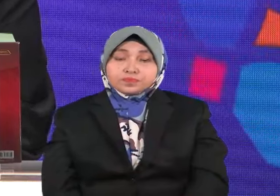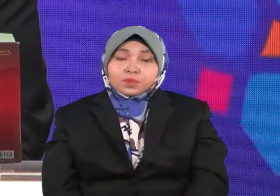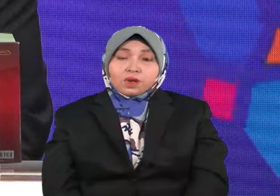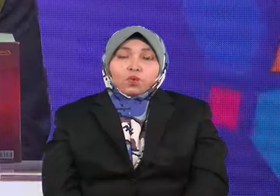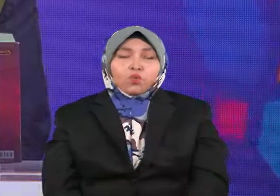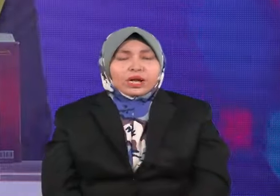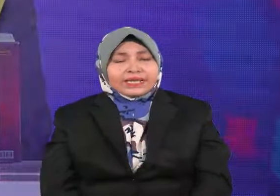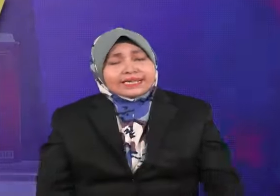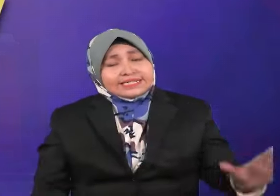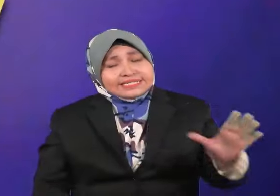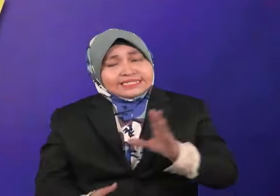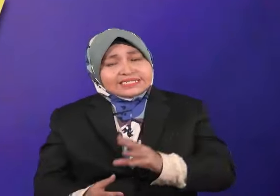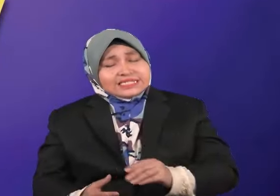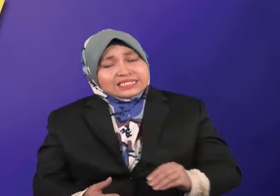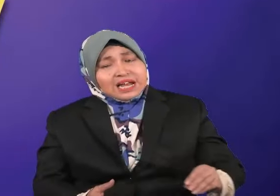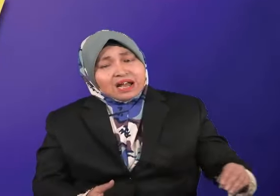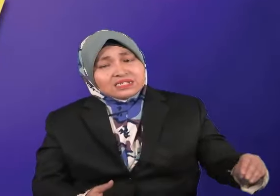Wa iza